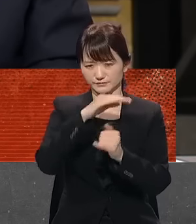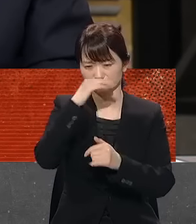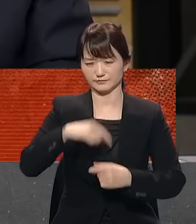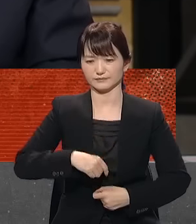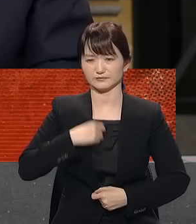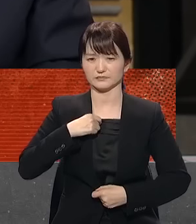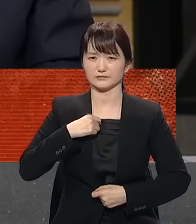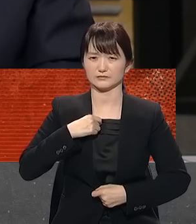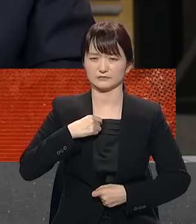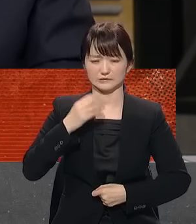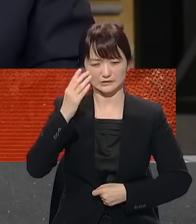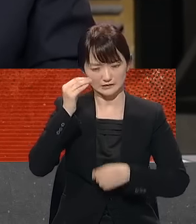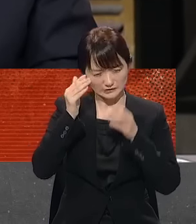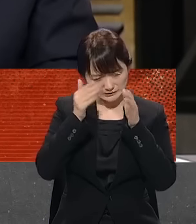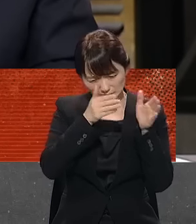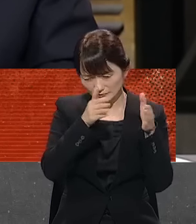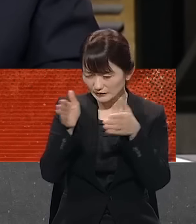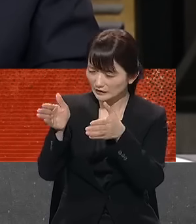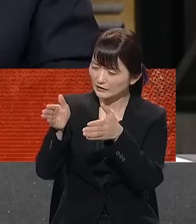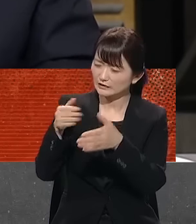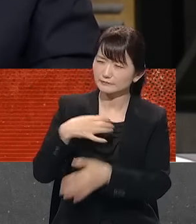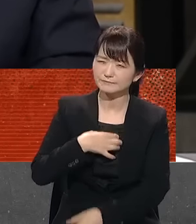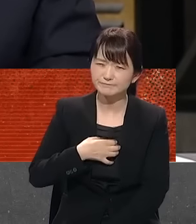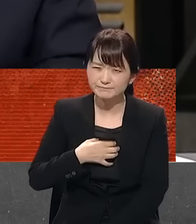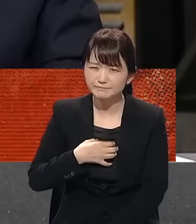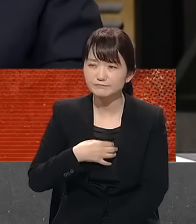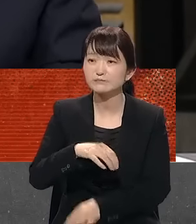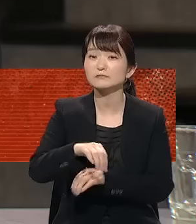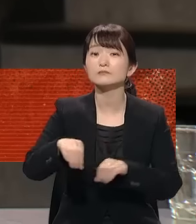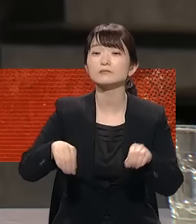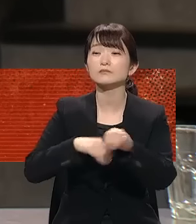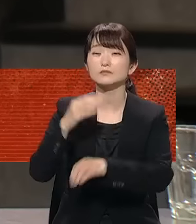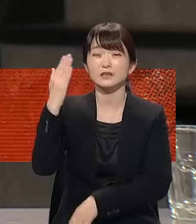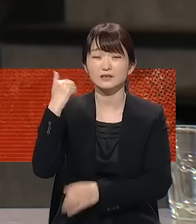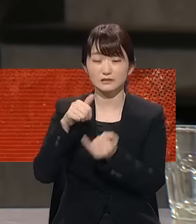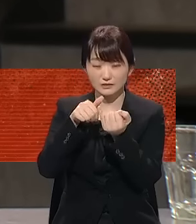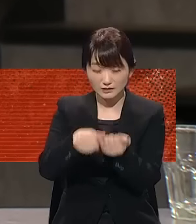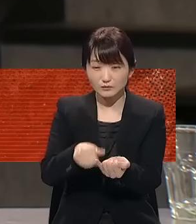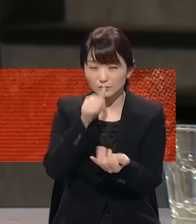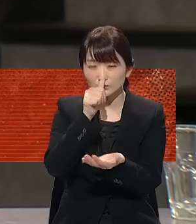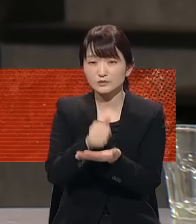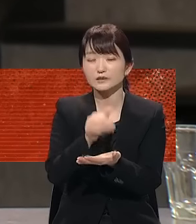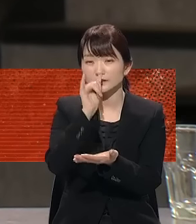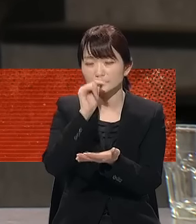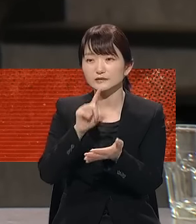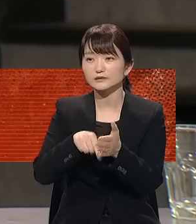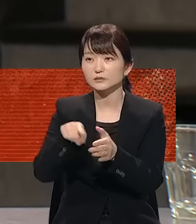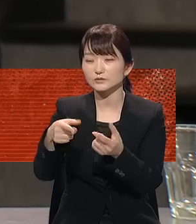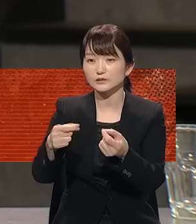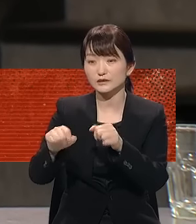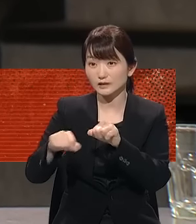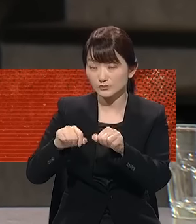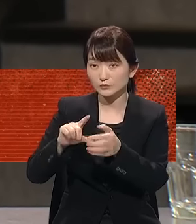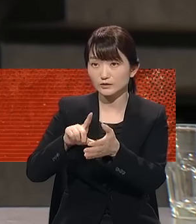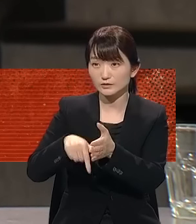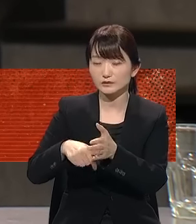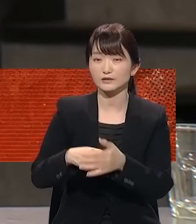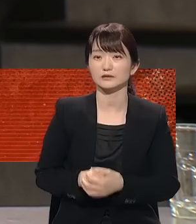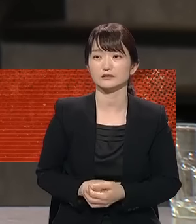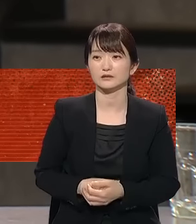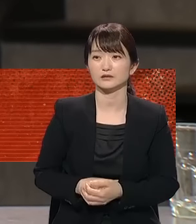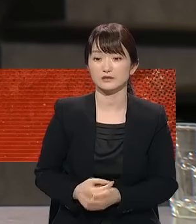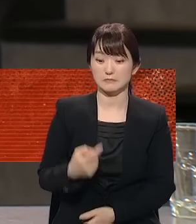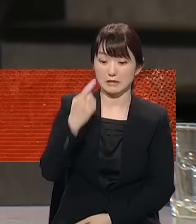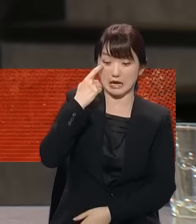상한 방향으로 가는 것이 정말 걱정됩니다 차라리 이전에 간통죄가 있을 때는요 저런 행동하다가 적발되면 아주 벌벌